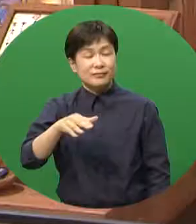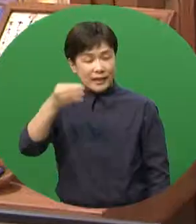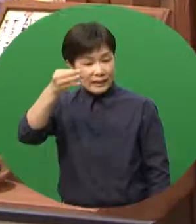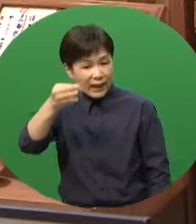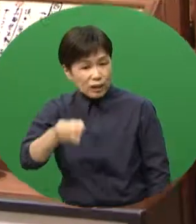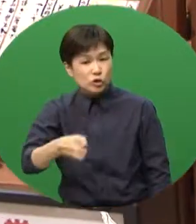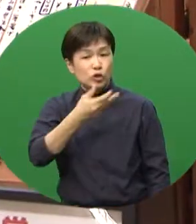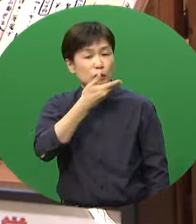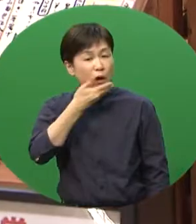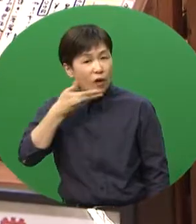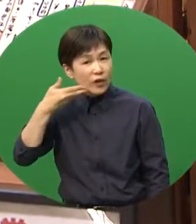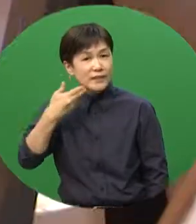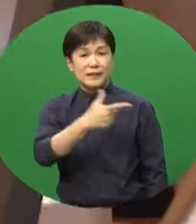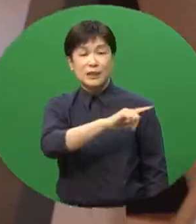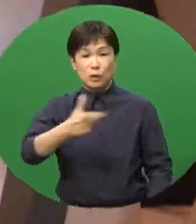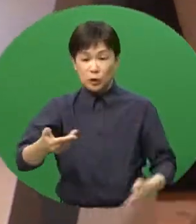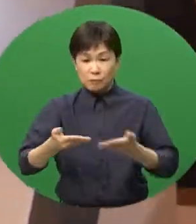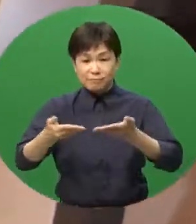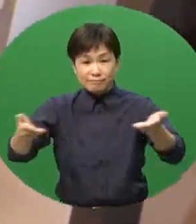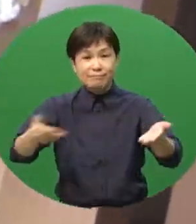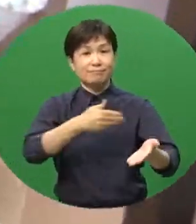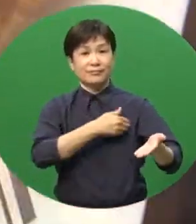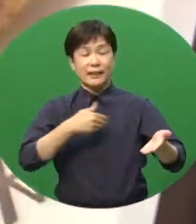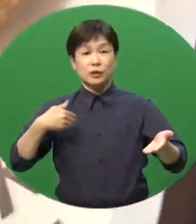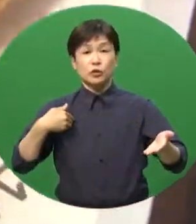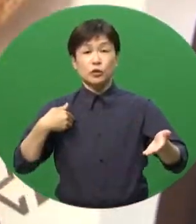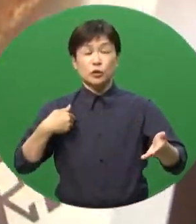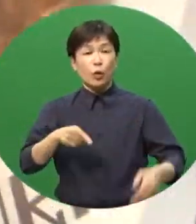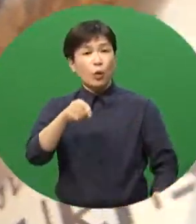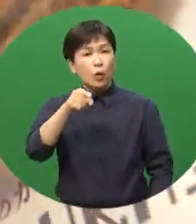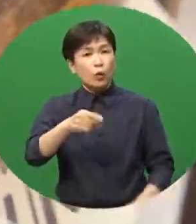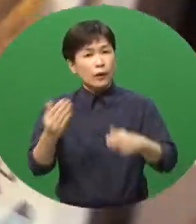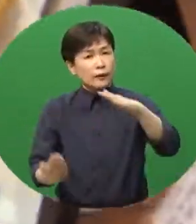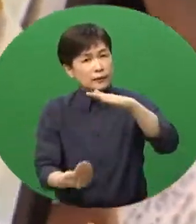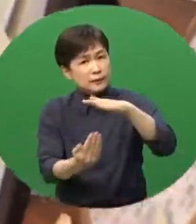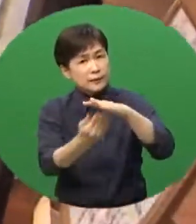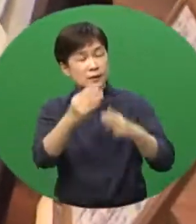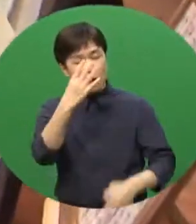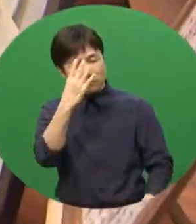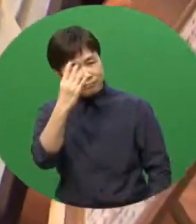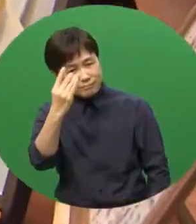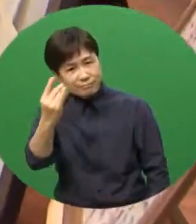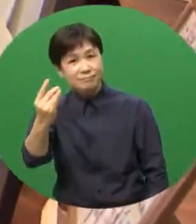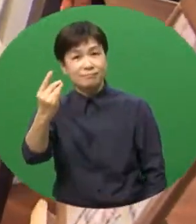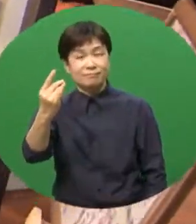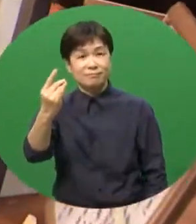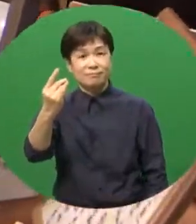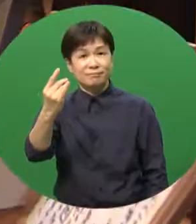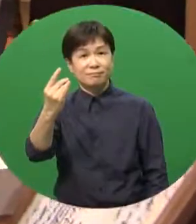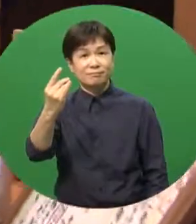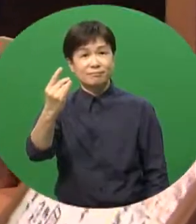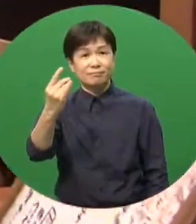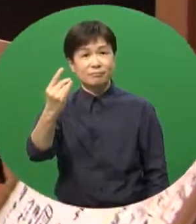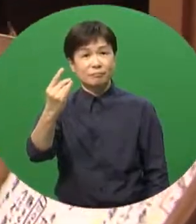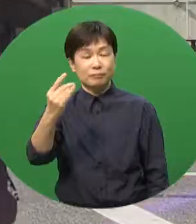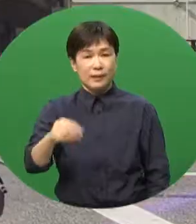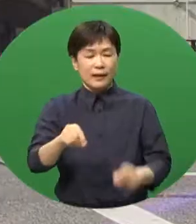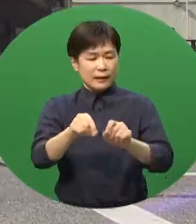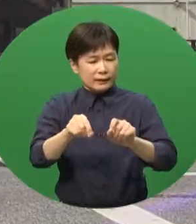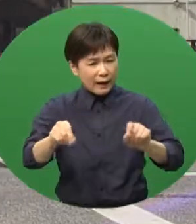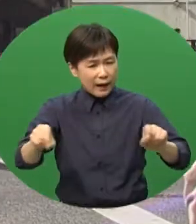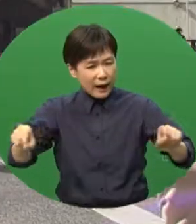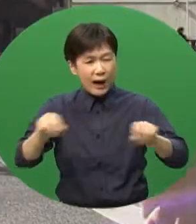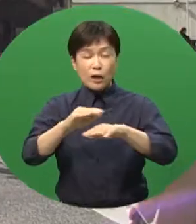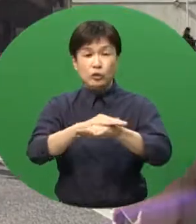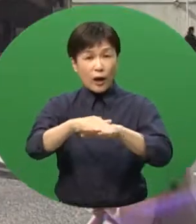も安くて美味しいものが提供できるところが一番のやっぱり魅力なのかなとは思ってます。